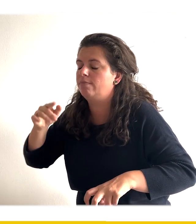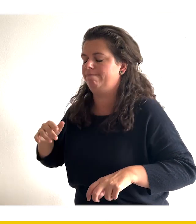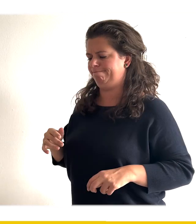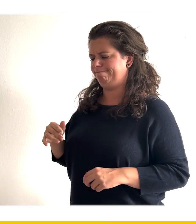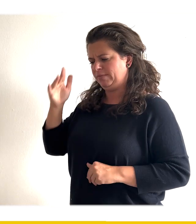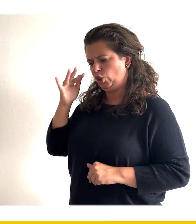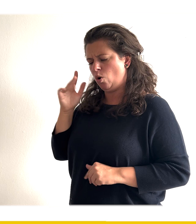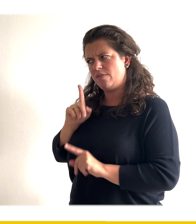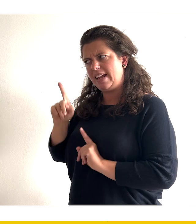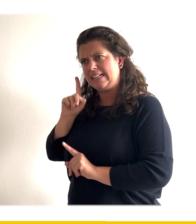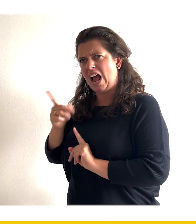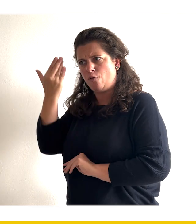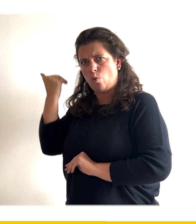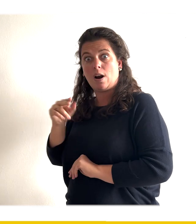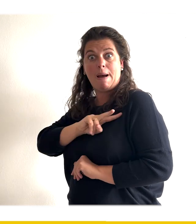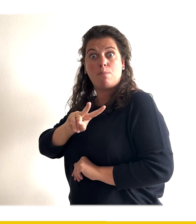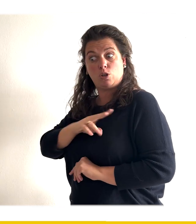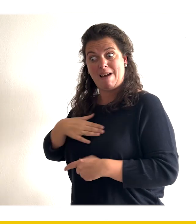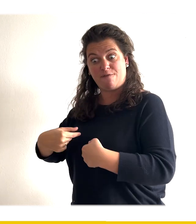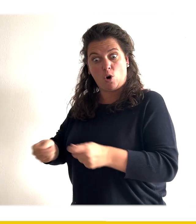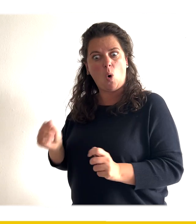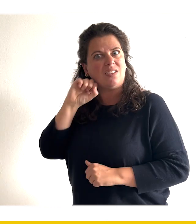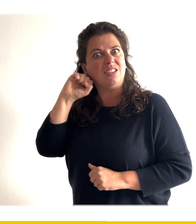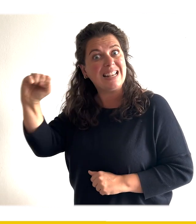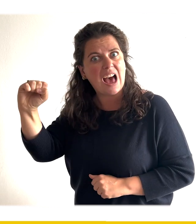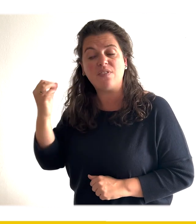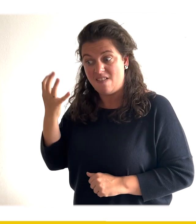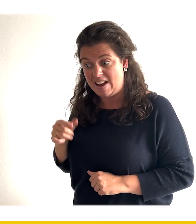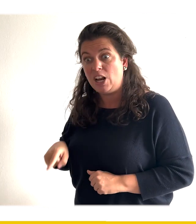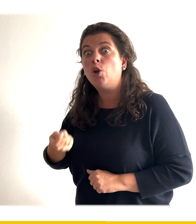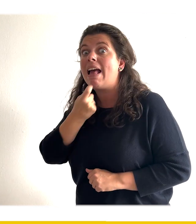mij als slaaf verkocht. Wil ik ze wel te eten geven?